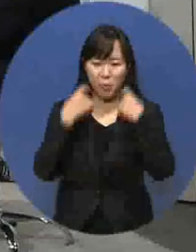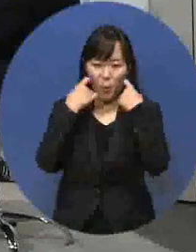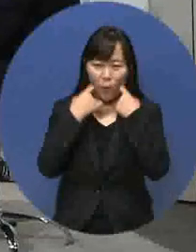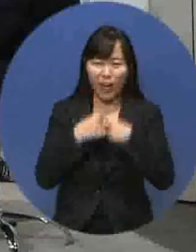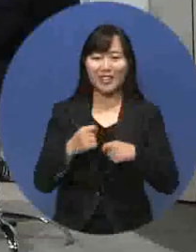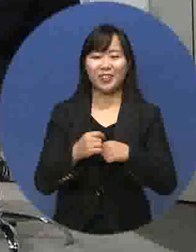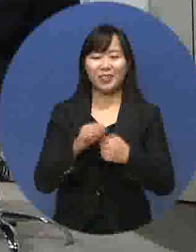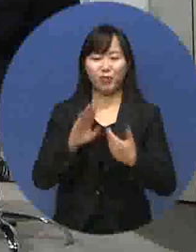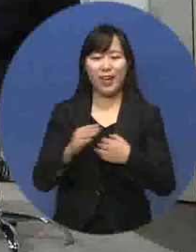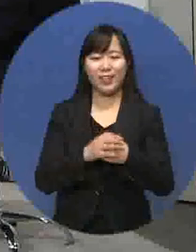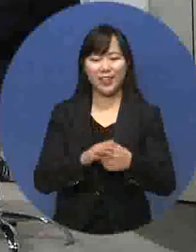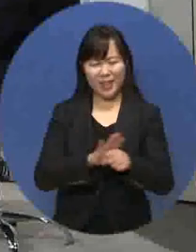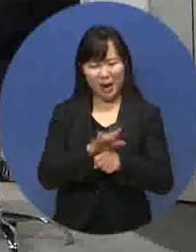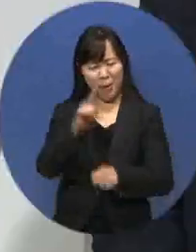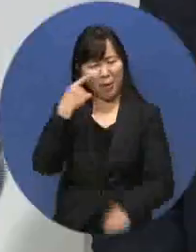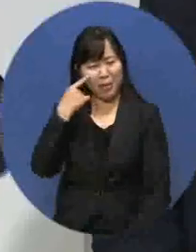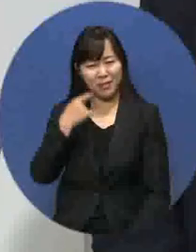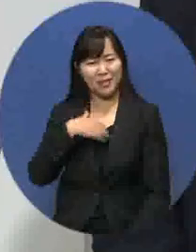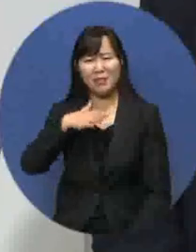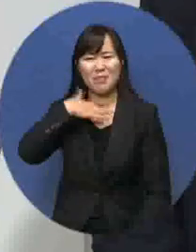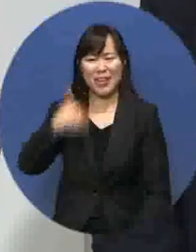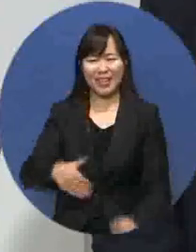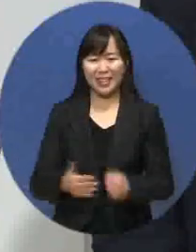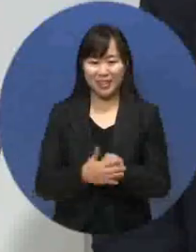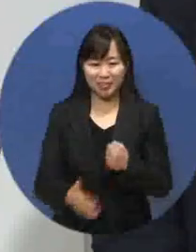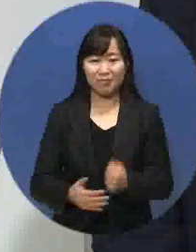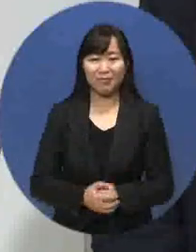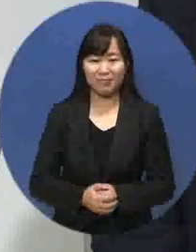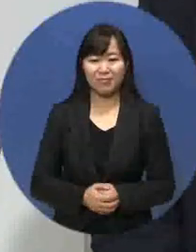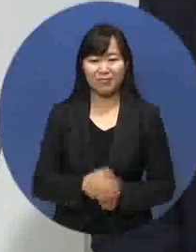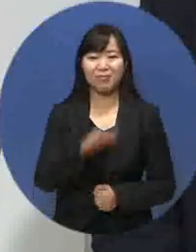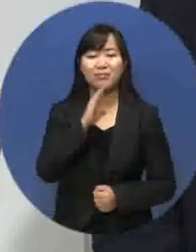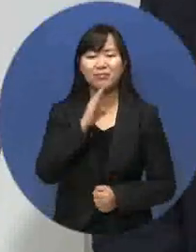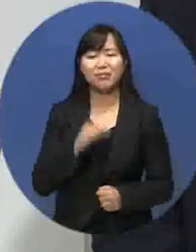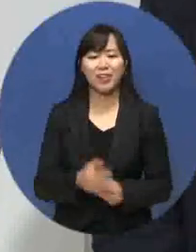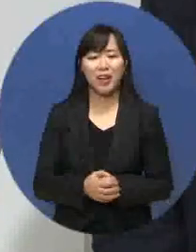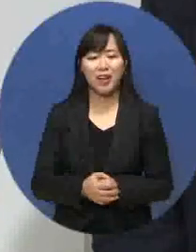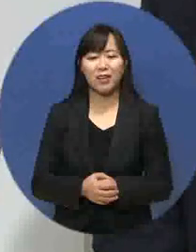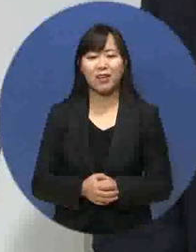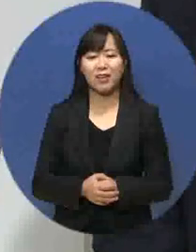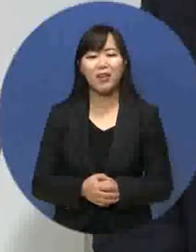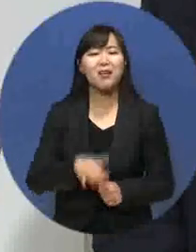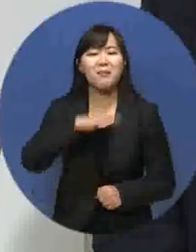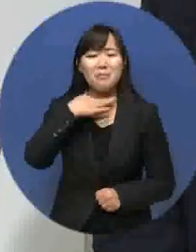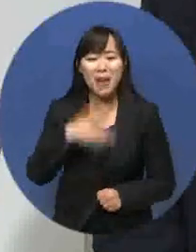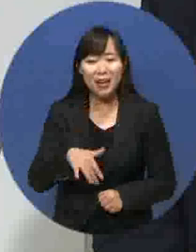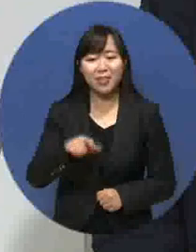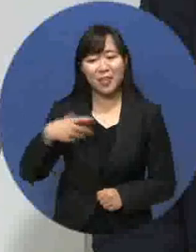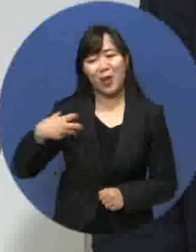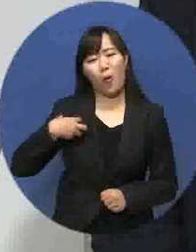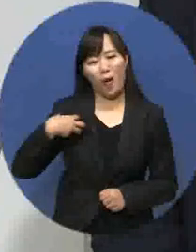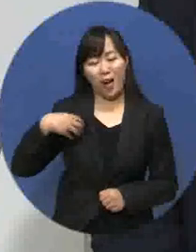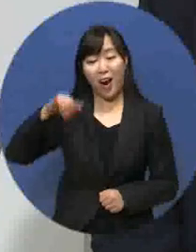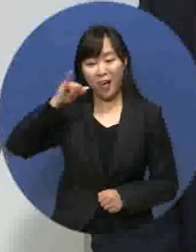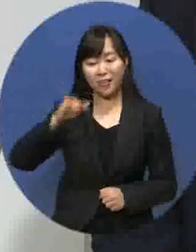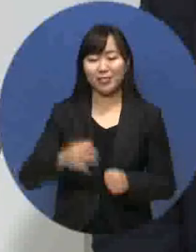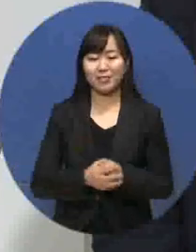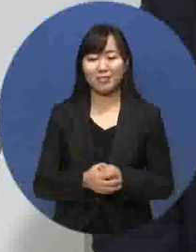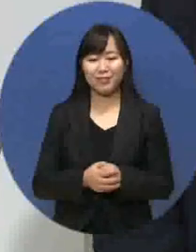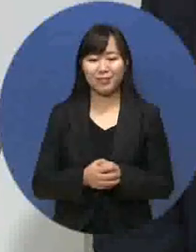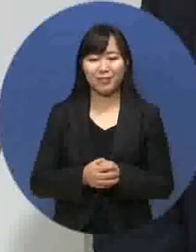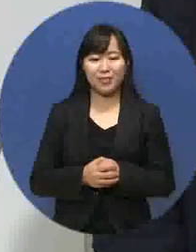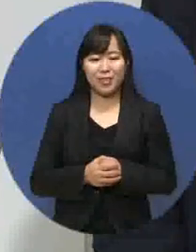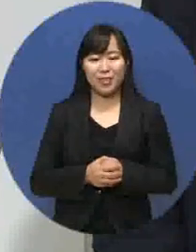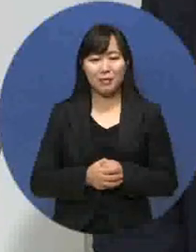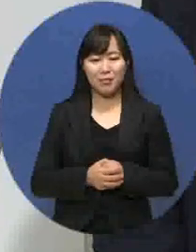멜로 한번 해야 되지 않겠습니까? 한 번도 안 해봤는데. 그래요? 예, 그런 것도 이제 안 해봤던 역할들 있지 않습니까? 안 해봤던 역할,